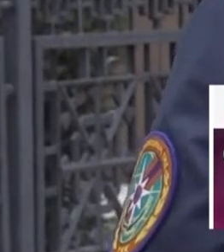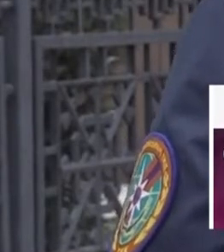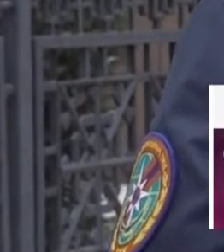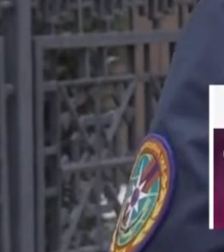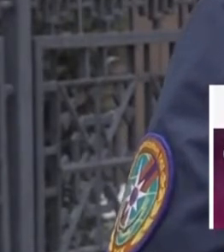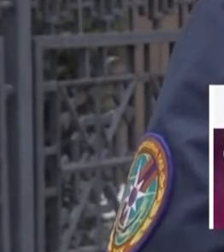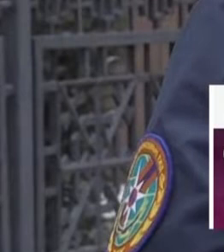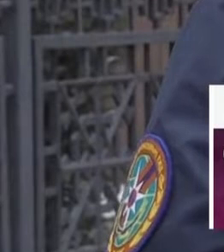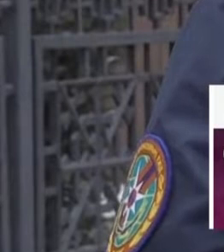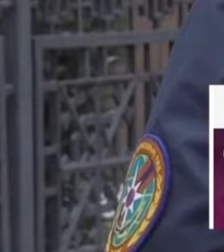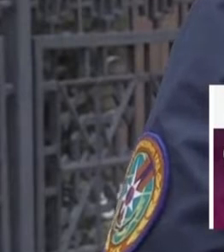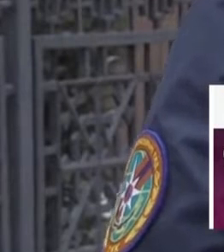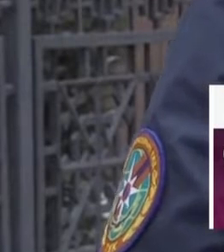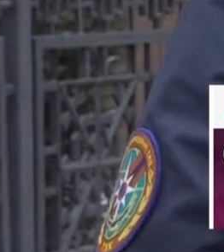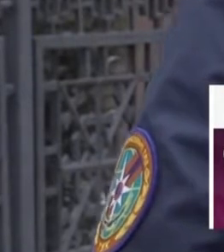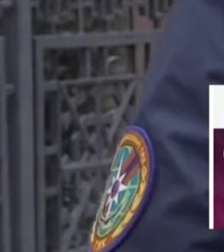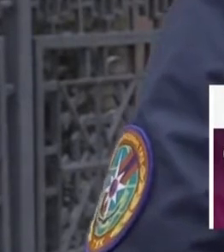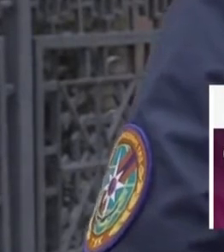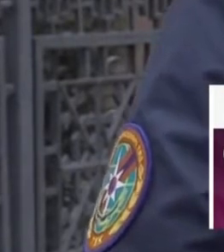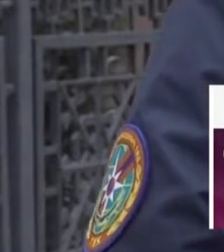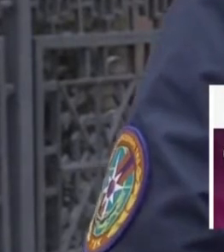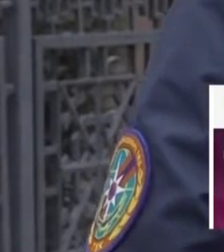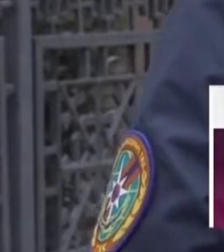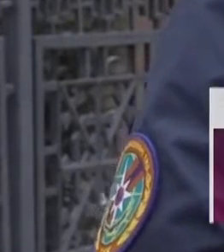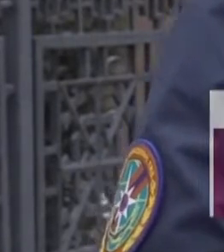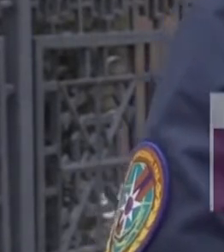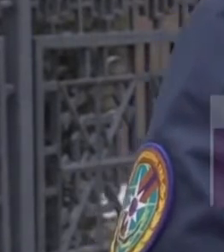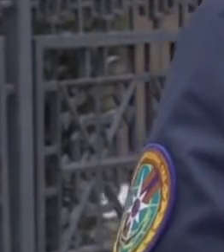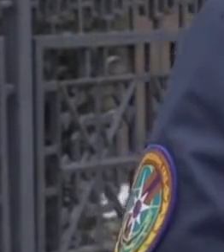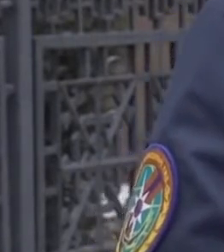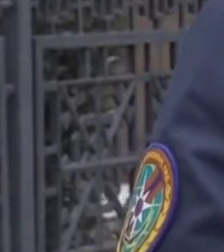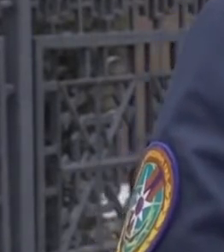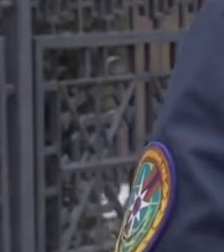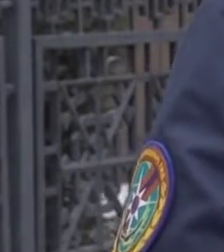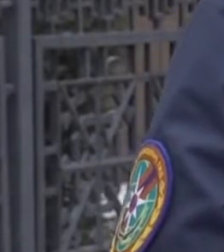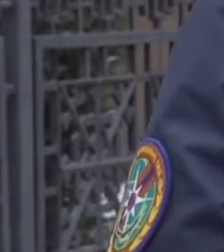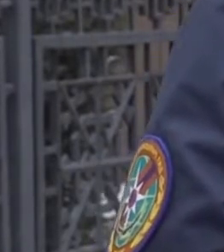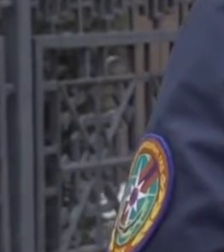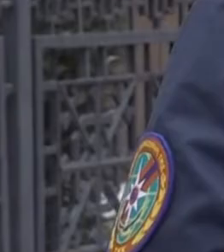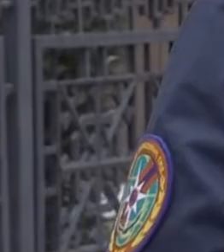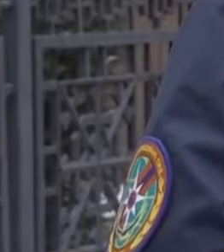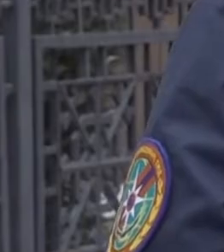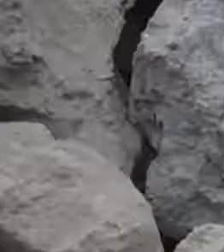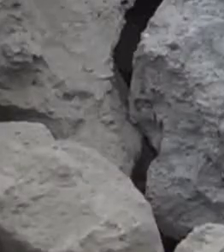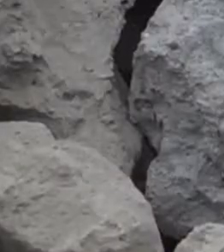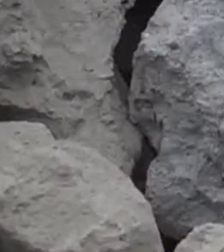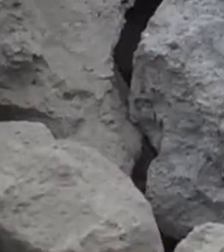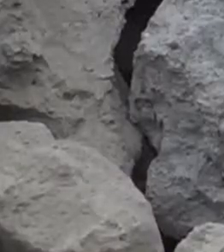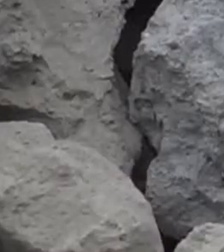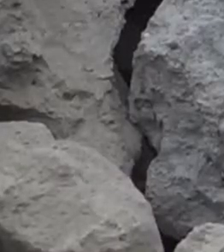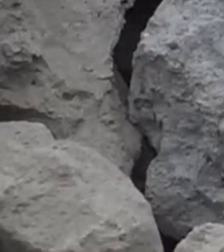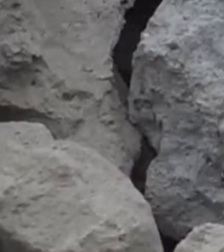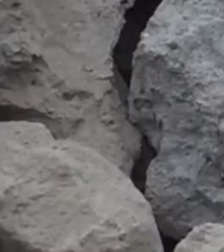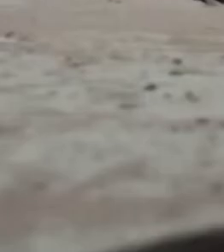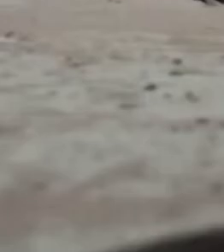Пользоваться только исправными газовыми приборами, доверять установку, наладку газового оборудования только специалистам. Уголовное